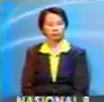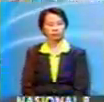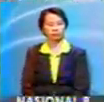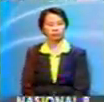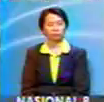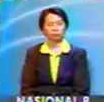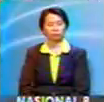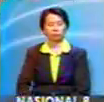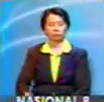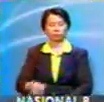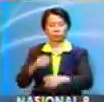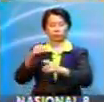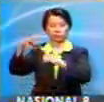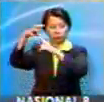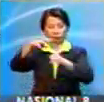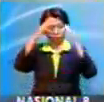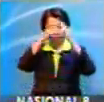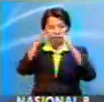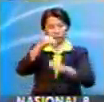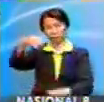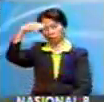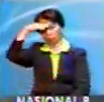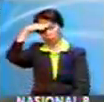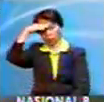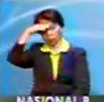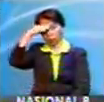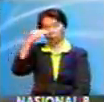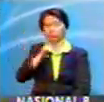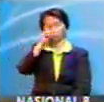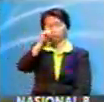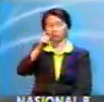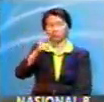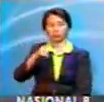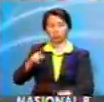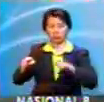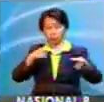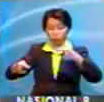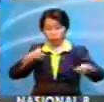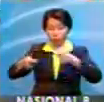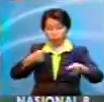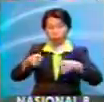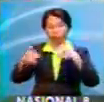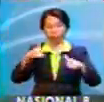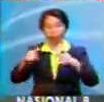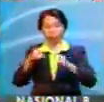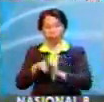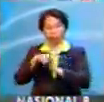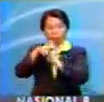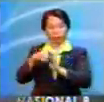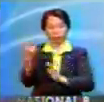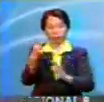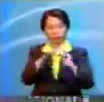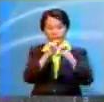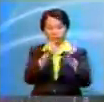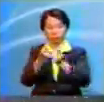Pertembungan di antara juara bertahan Pahang dan Johor Darul Ta'zim nyata berlangsung sengit dan aksi seimbang dipamerkan kedua-dua